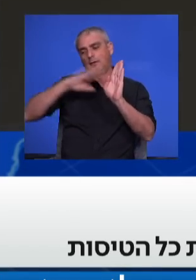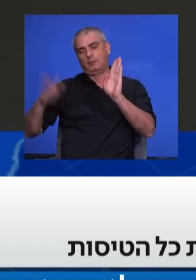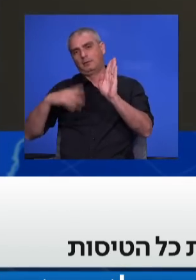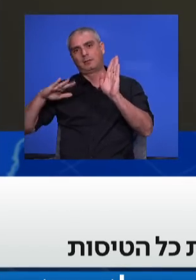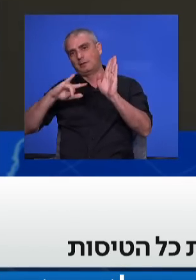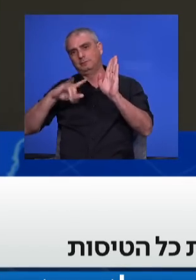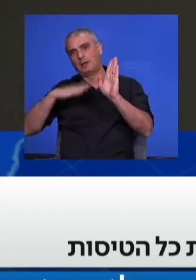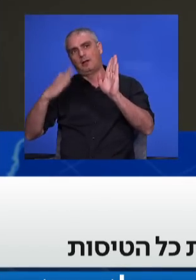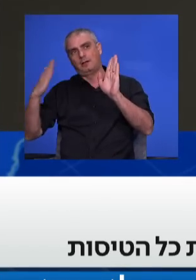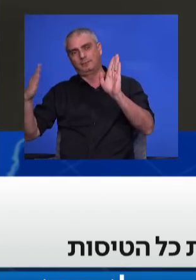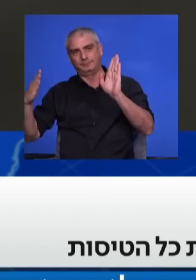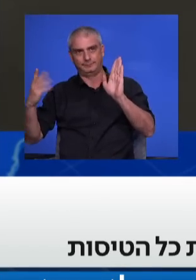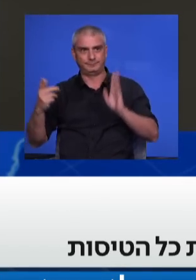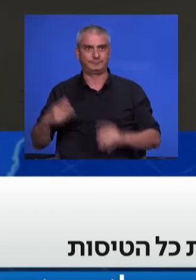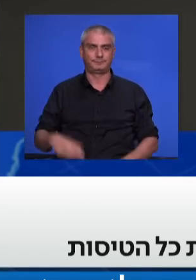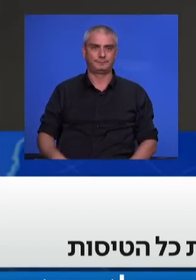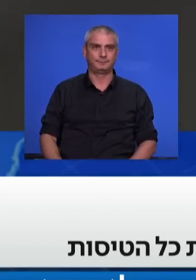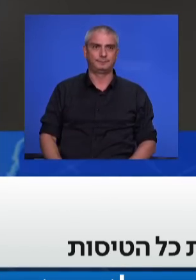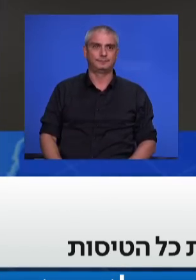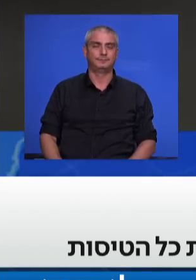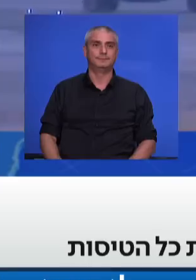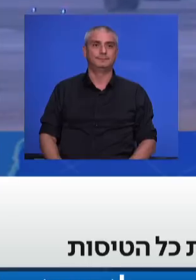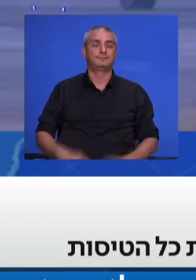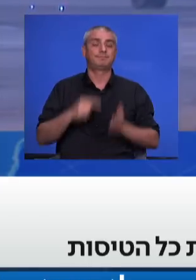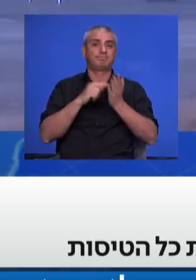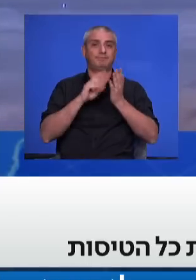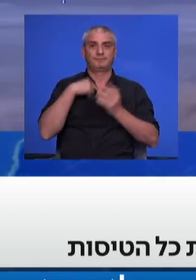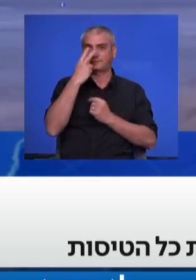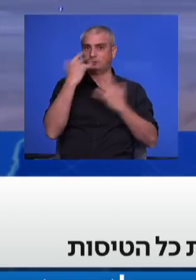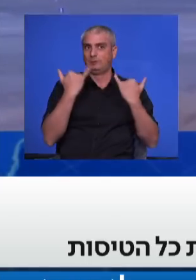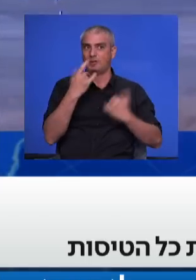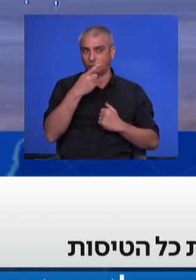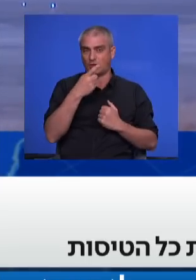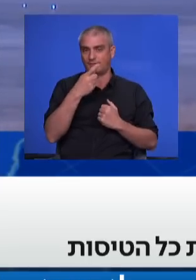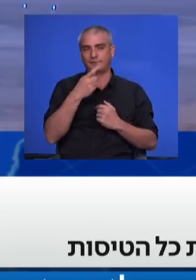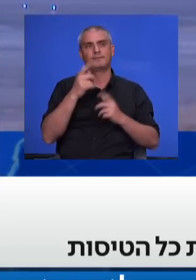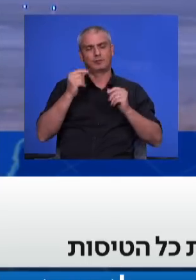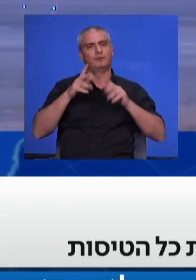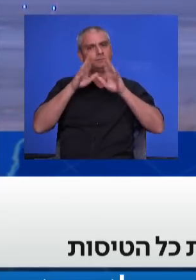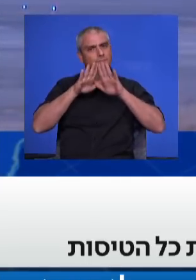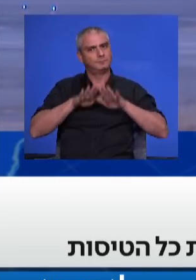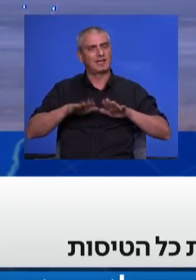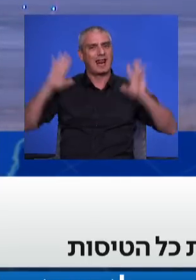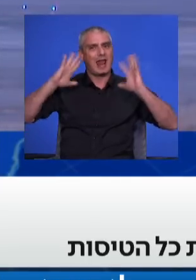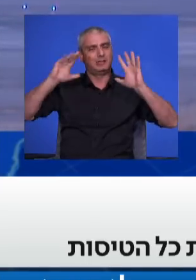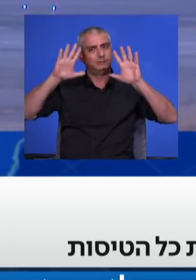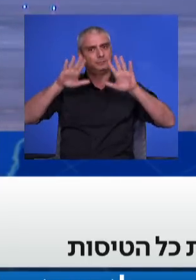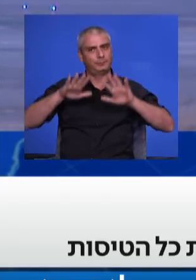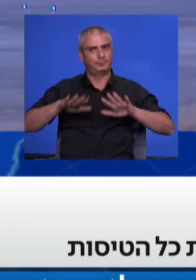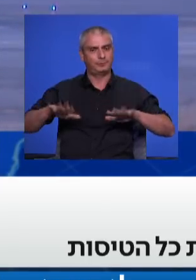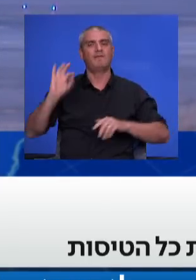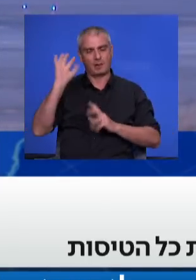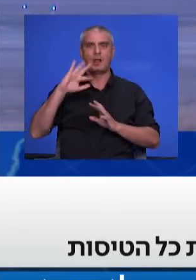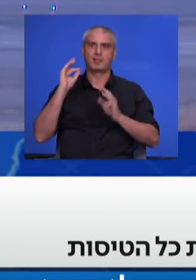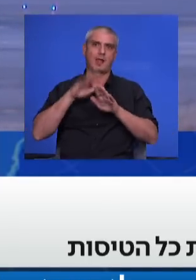אחרת שאמורה לצאת בנקודה הבאה. כן. לכן מה שאנחנו רואים כאן כרגע זה רגיעה יחסית בלחץ, אבל עדיין די